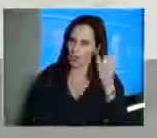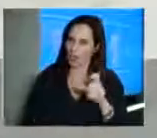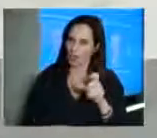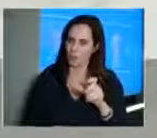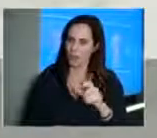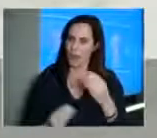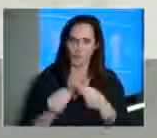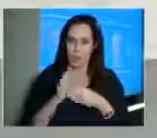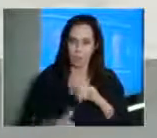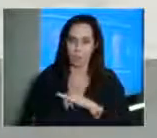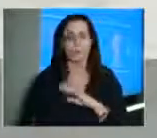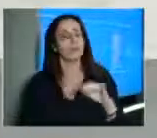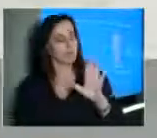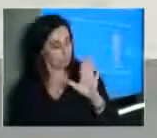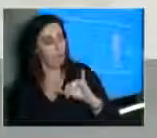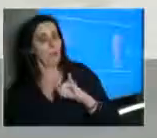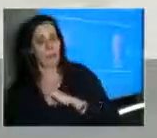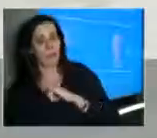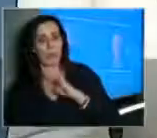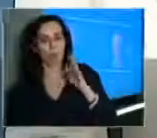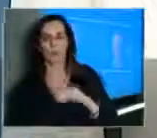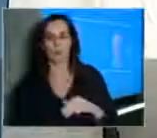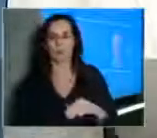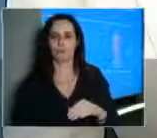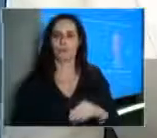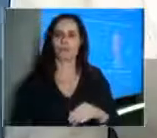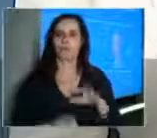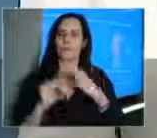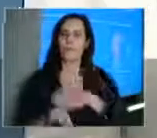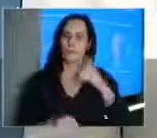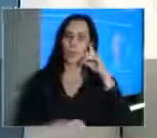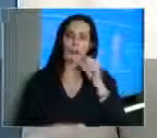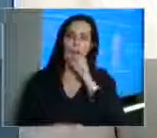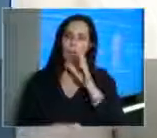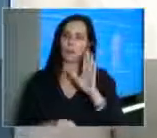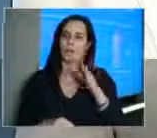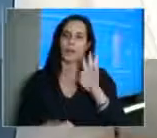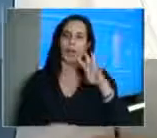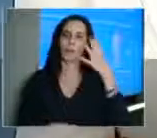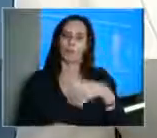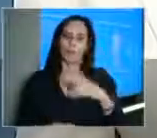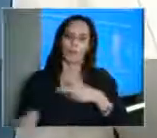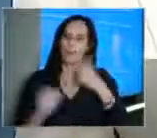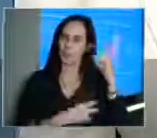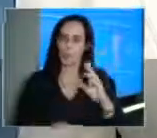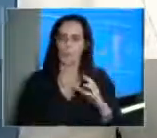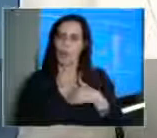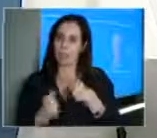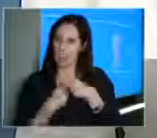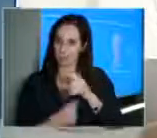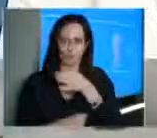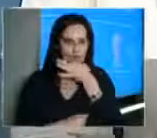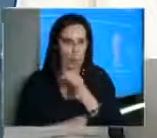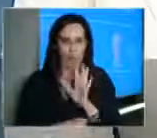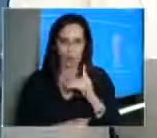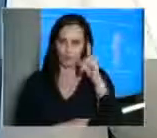הארטקור הפוליטי ממש לא מעניין. מעניין מאוד, מעניין מאוד. בוא, הנה, הוא ממש רוצה לדעת למה הסבתא שלו יושבת 4.5 שעות במיון. אני מאתגרת אותך עם